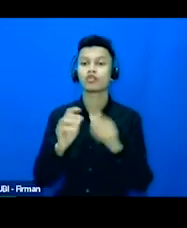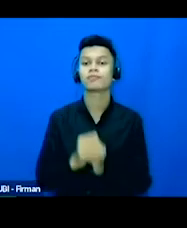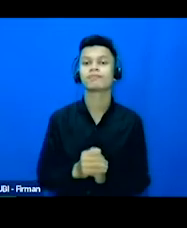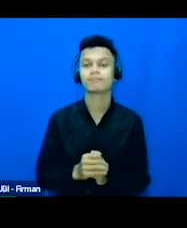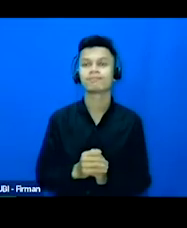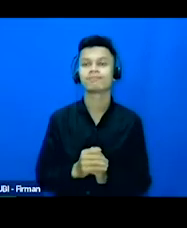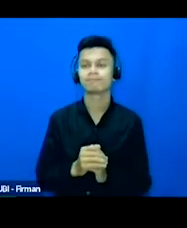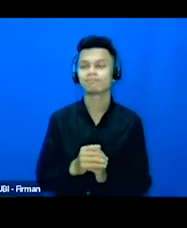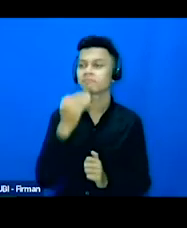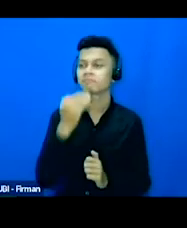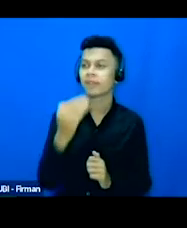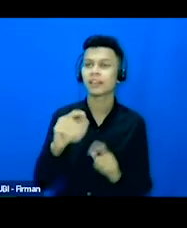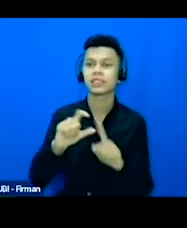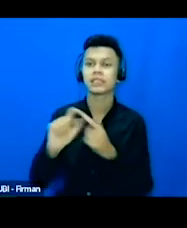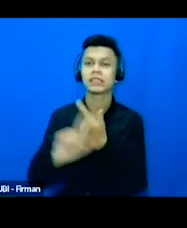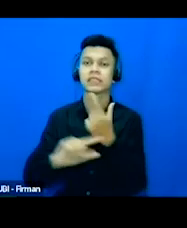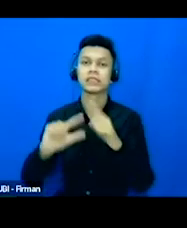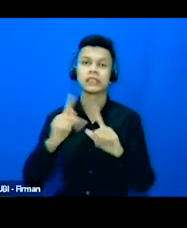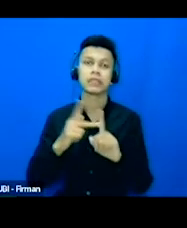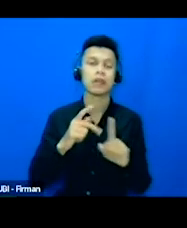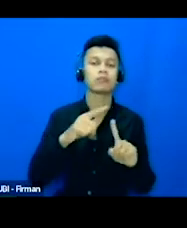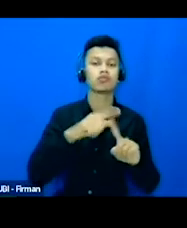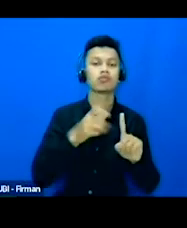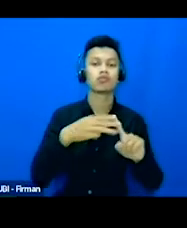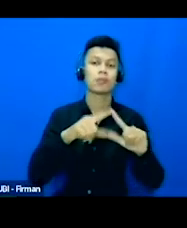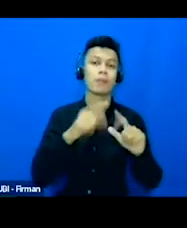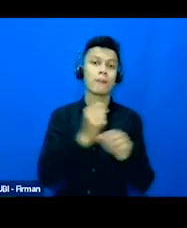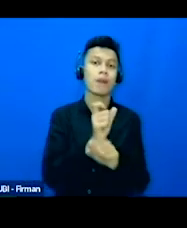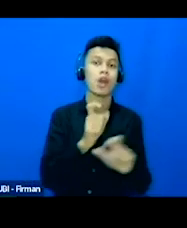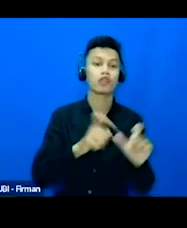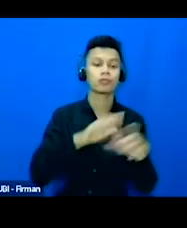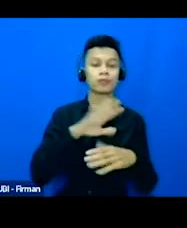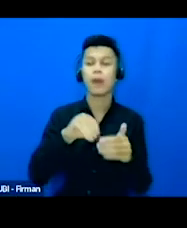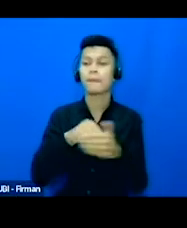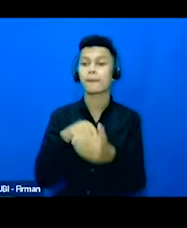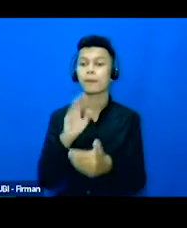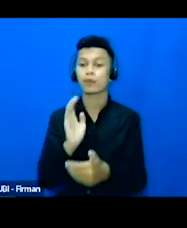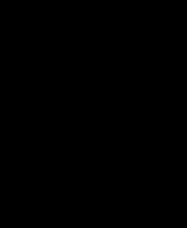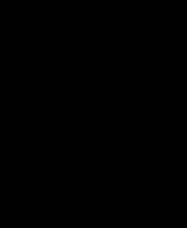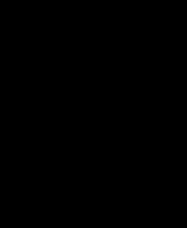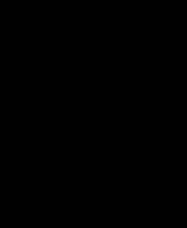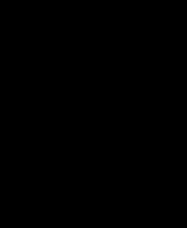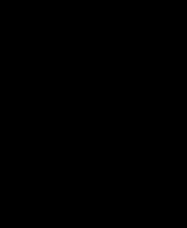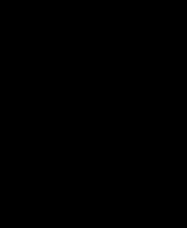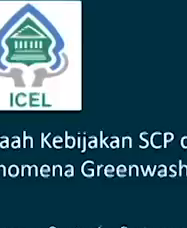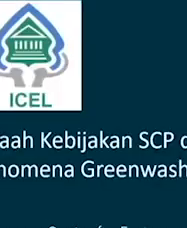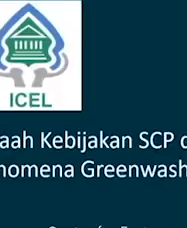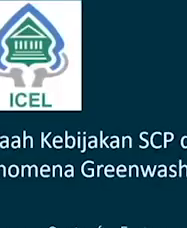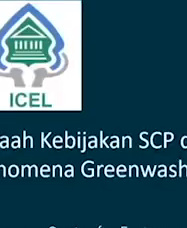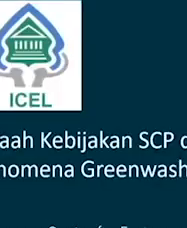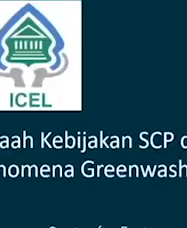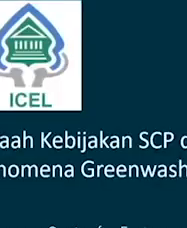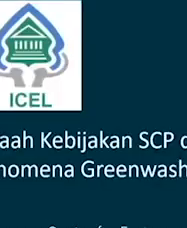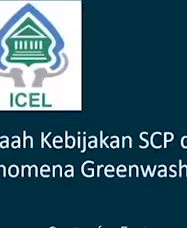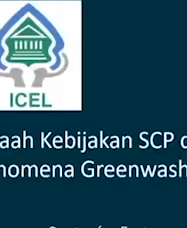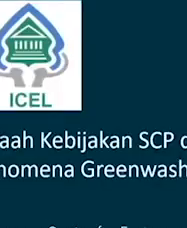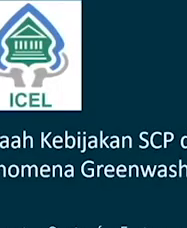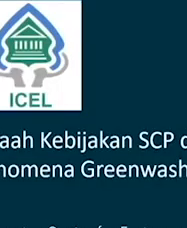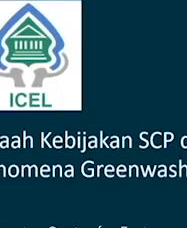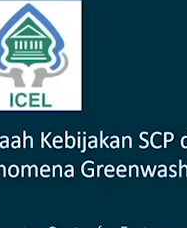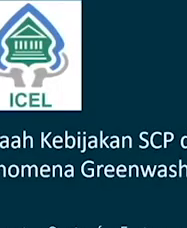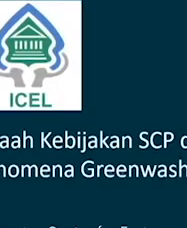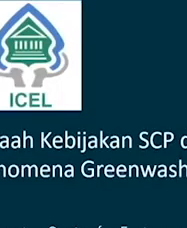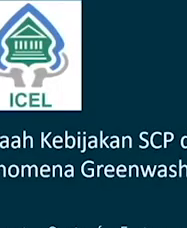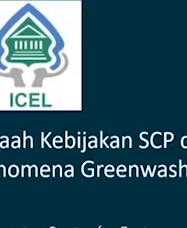Tubagus sudah berkenan untuk bergabung pada webinar kita pada hari baik Bapak Ibu Perkenalkan nama saya Jenny Wongkar saya